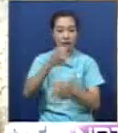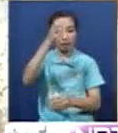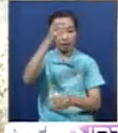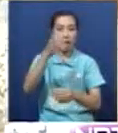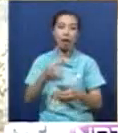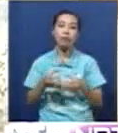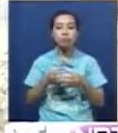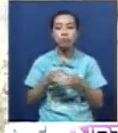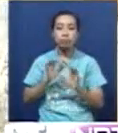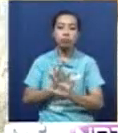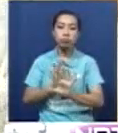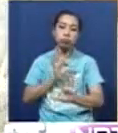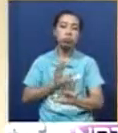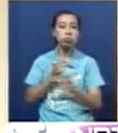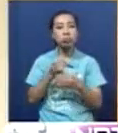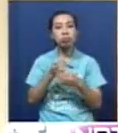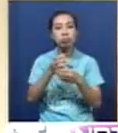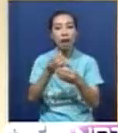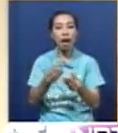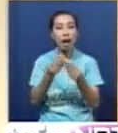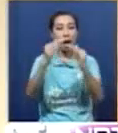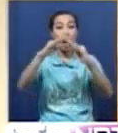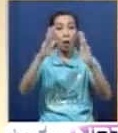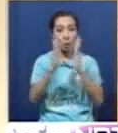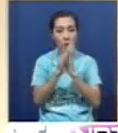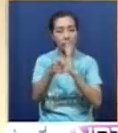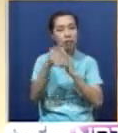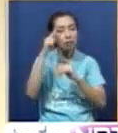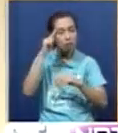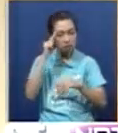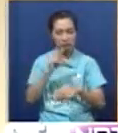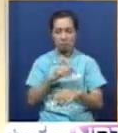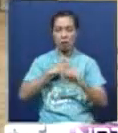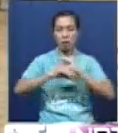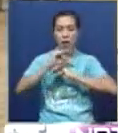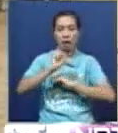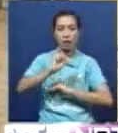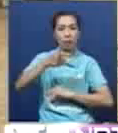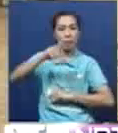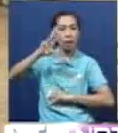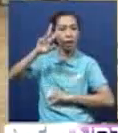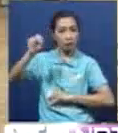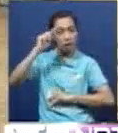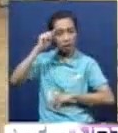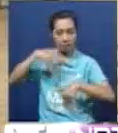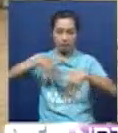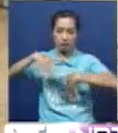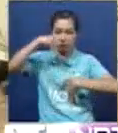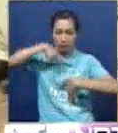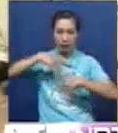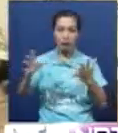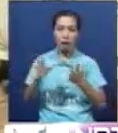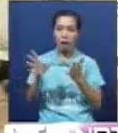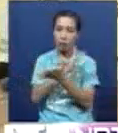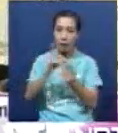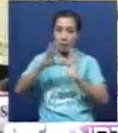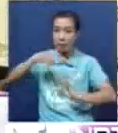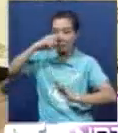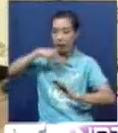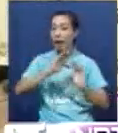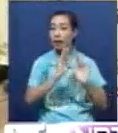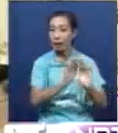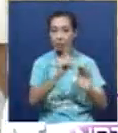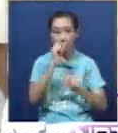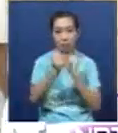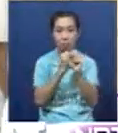ชวรวิหารตามโครงการสปน.ดำรงอนุรักษ์ไทยร่วมใจหล่อและถวายเทียนพรรษาปี2558